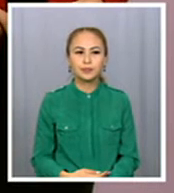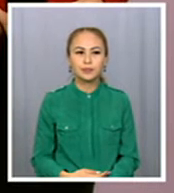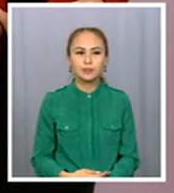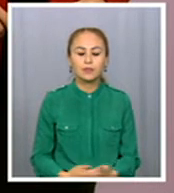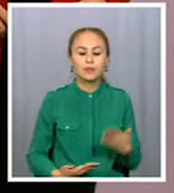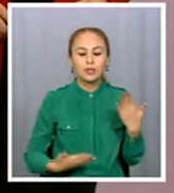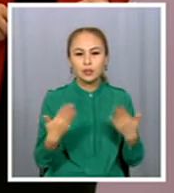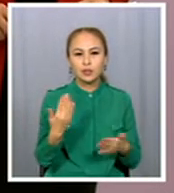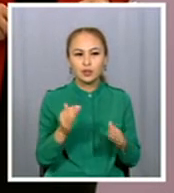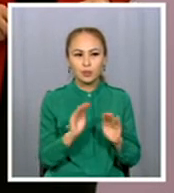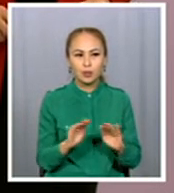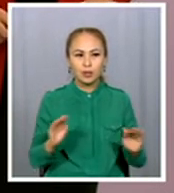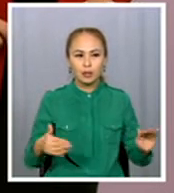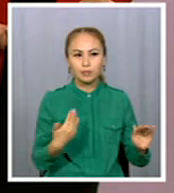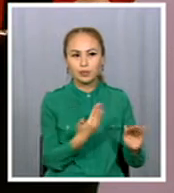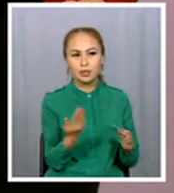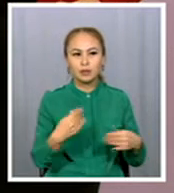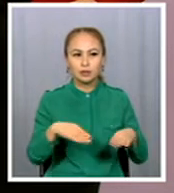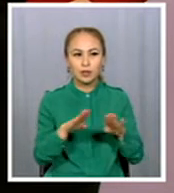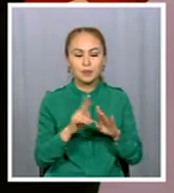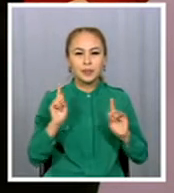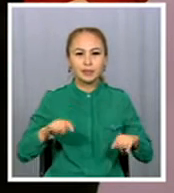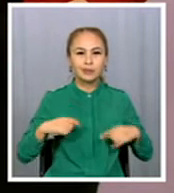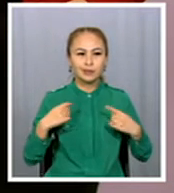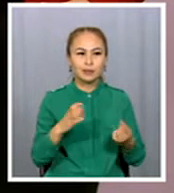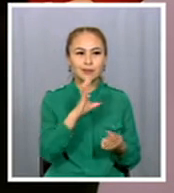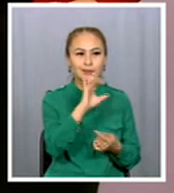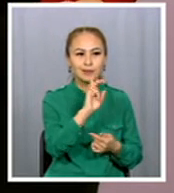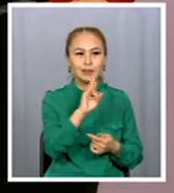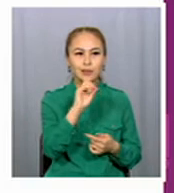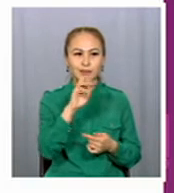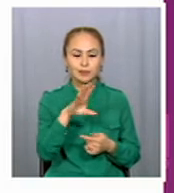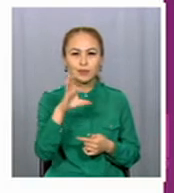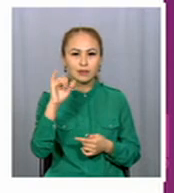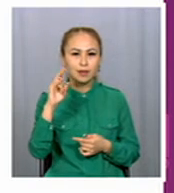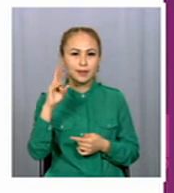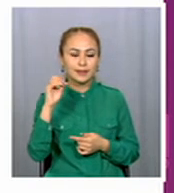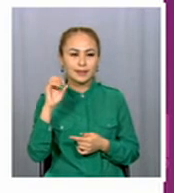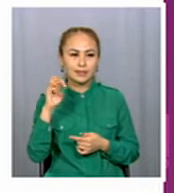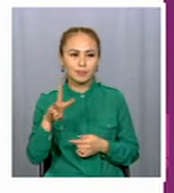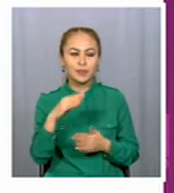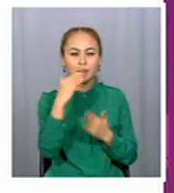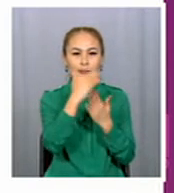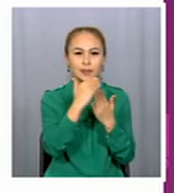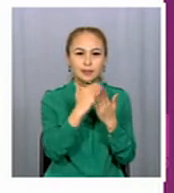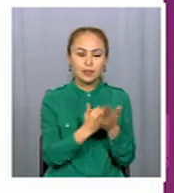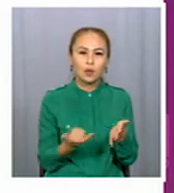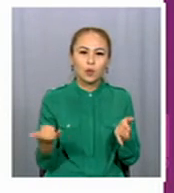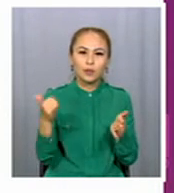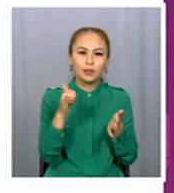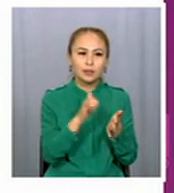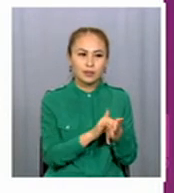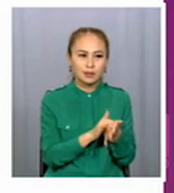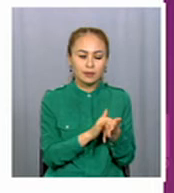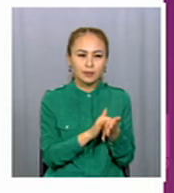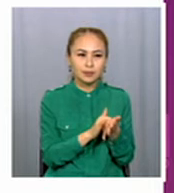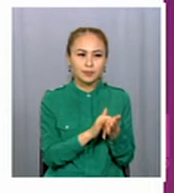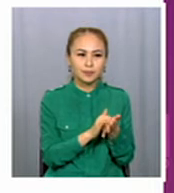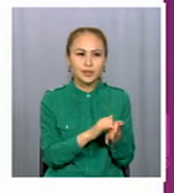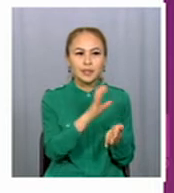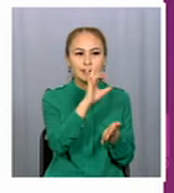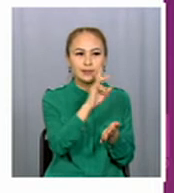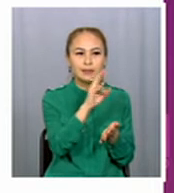Ендеше балалар, мұндағы берілген сынесім мен санесімді кестеге орналастырайық.